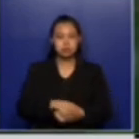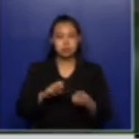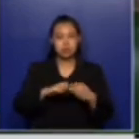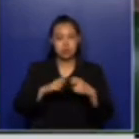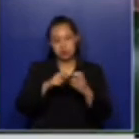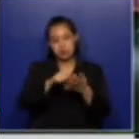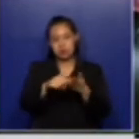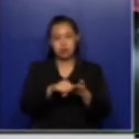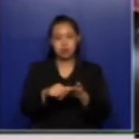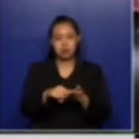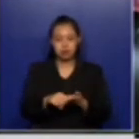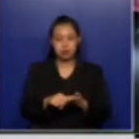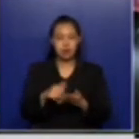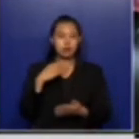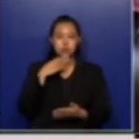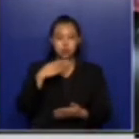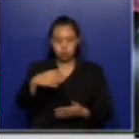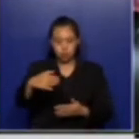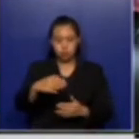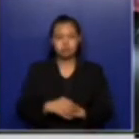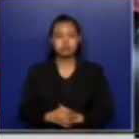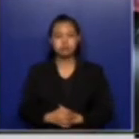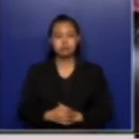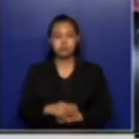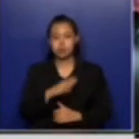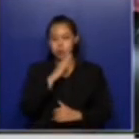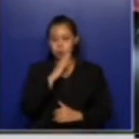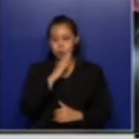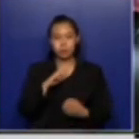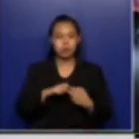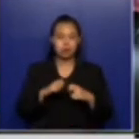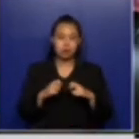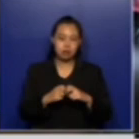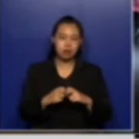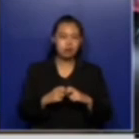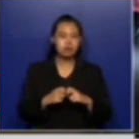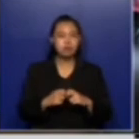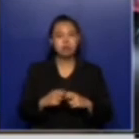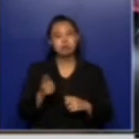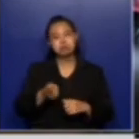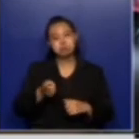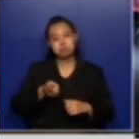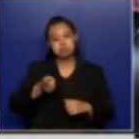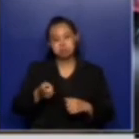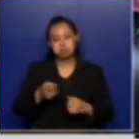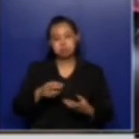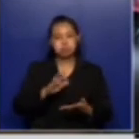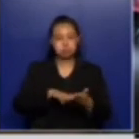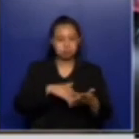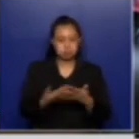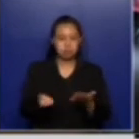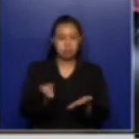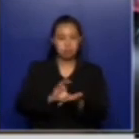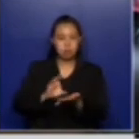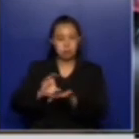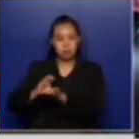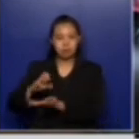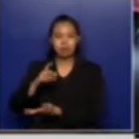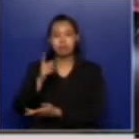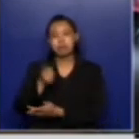ขึ้นอย่างยั่งยืนนะครับเพราะไม่อย่างนั้นเนี่ยถ้าเราปล่อยให้สถานการณ์แบบนี้การจัดงบประมาณแบบนี้ไปเรื่อยๆเนี่ยผมคิดว่